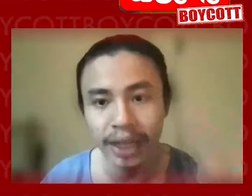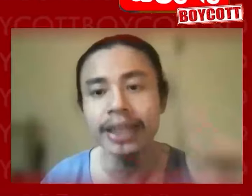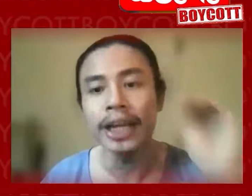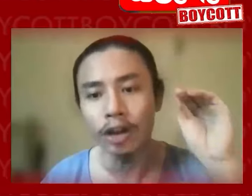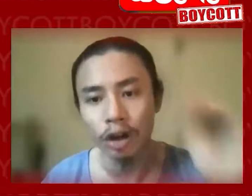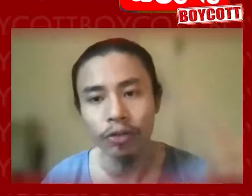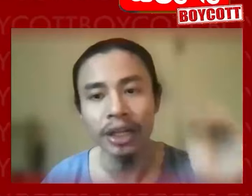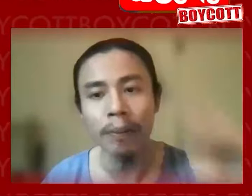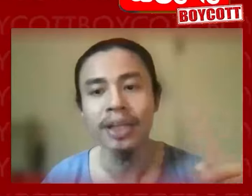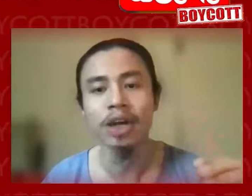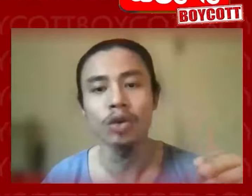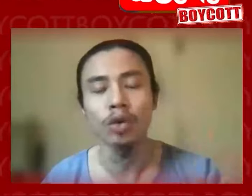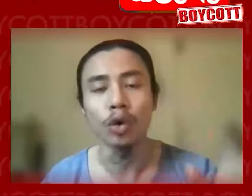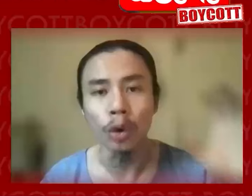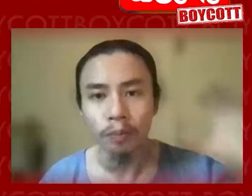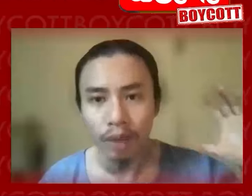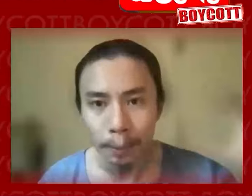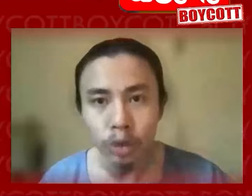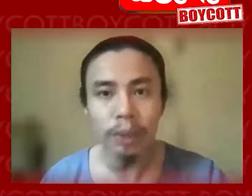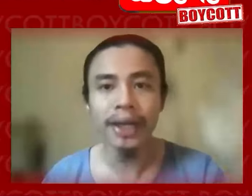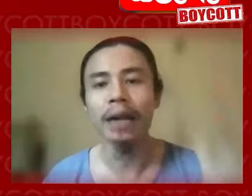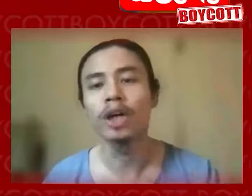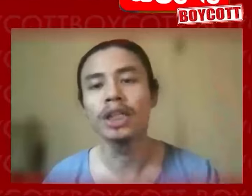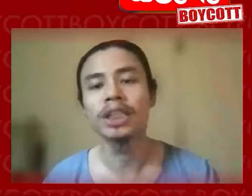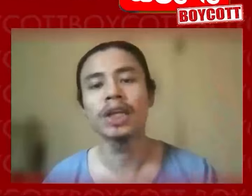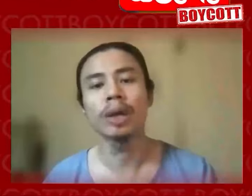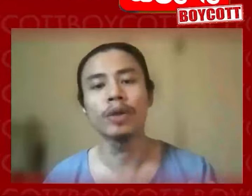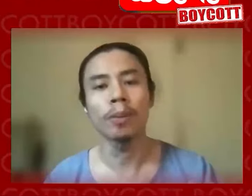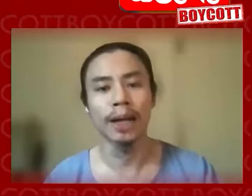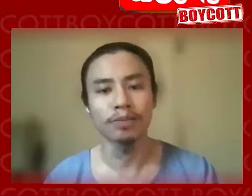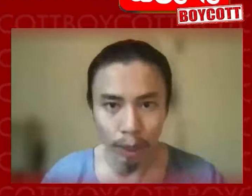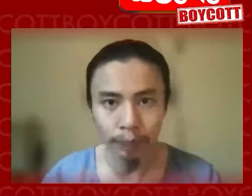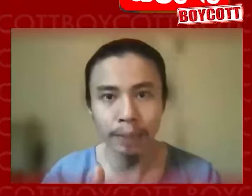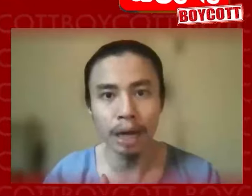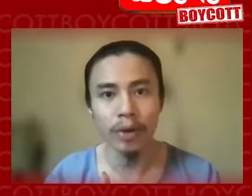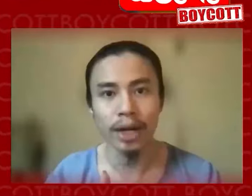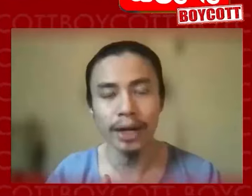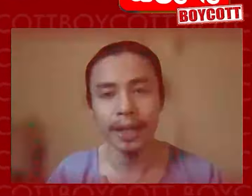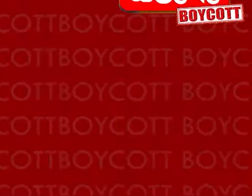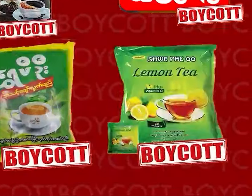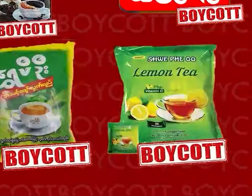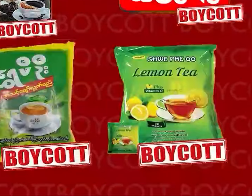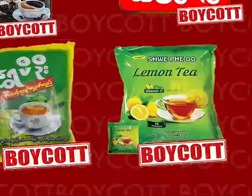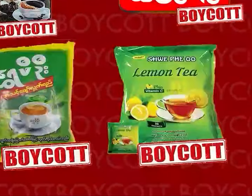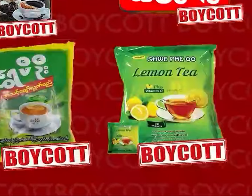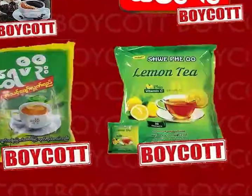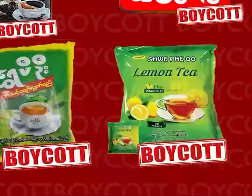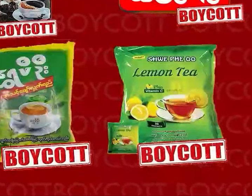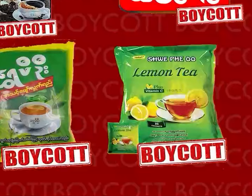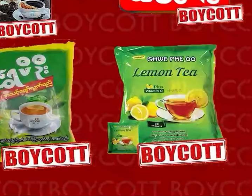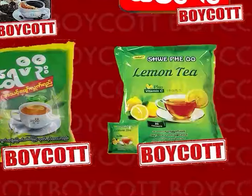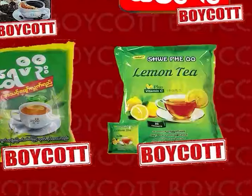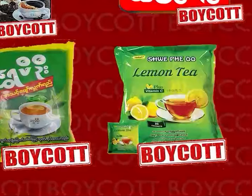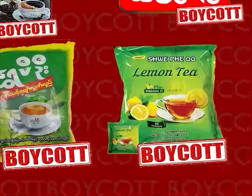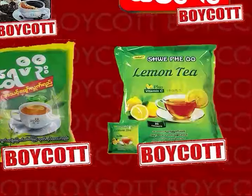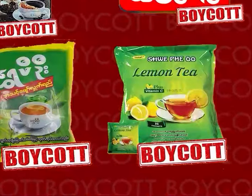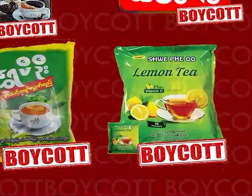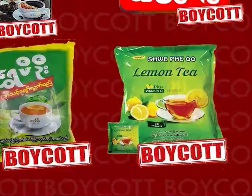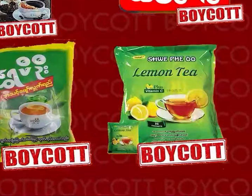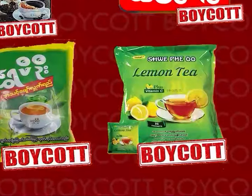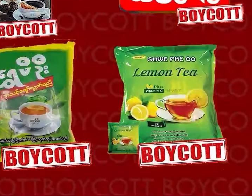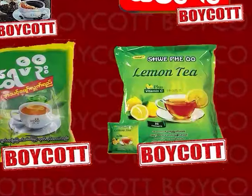ဖူးဒစိတ်ကော်ဖီလက်ဖက်ချောက်တို့ကိုဘူးတပိတ်တိုက်ပွဲကြီးဆင်နွှဲပြီးတော့မှတွဲဖက်ပါဝင်လာတဲ့အင်းလေးဒေသကမရဏဟိုတ